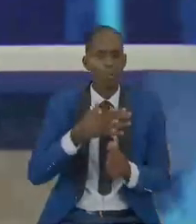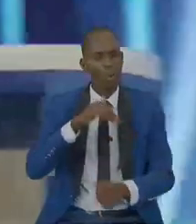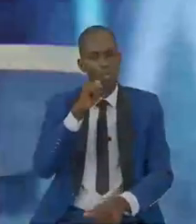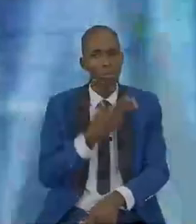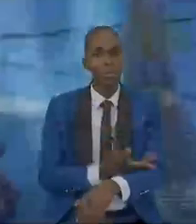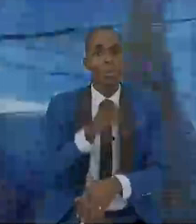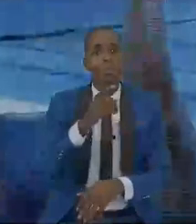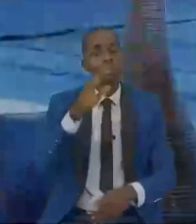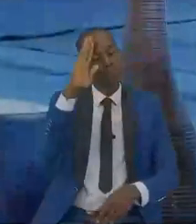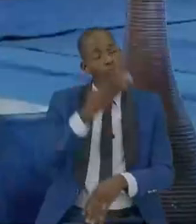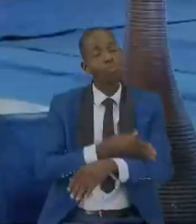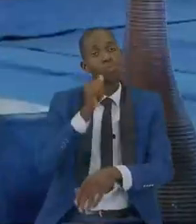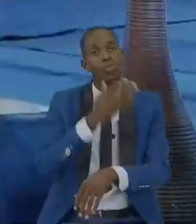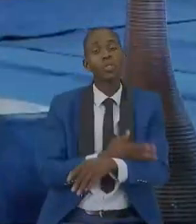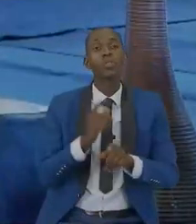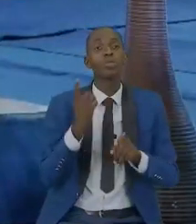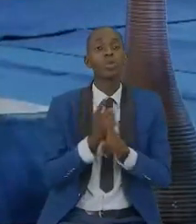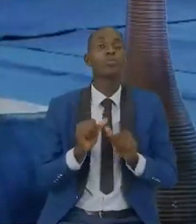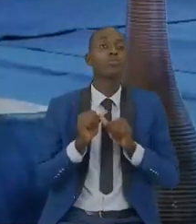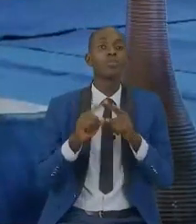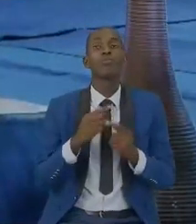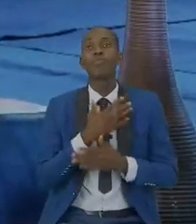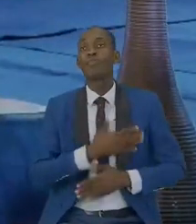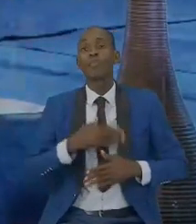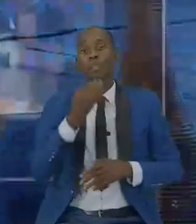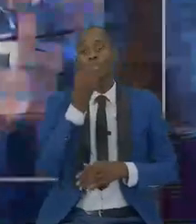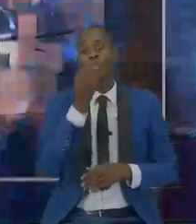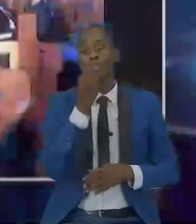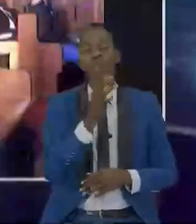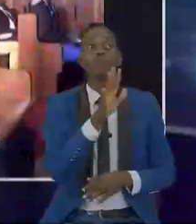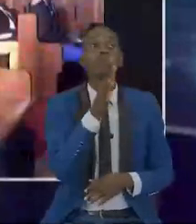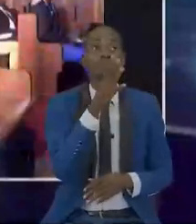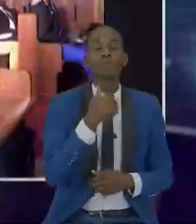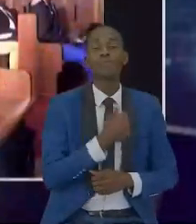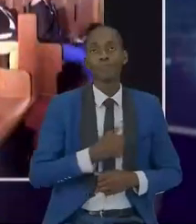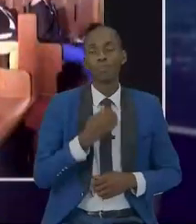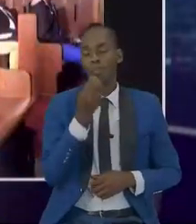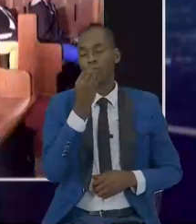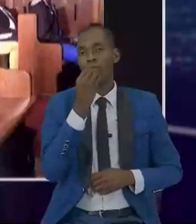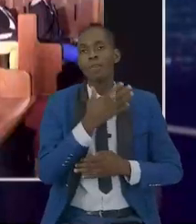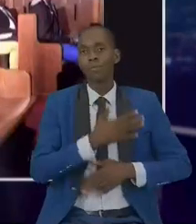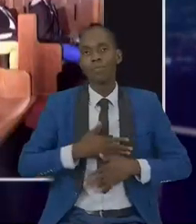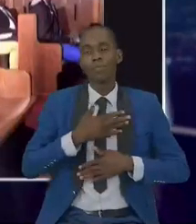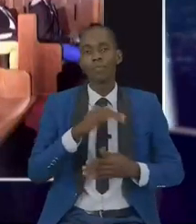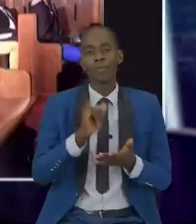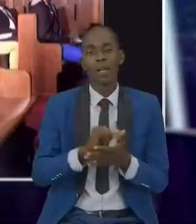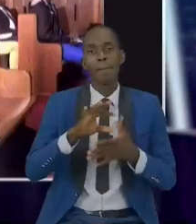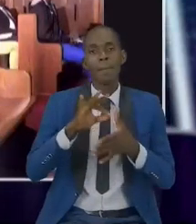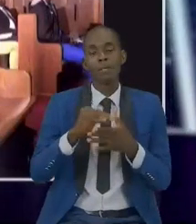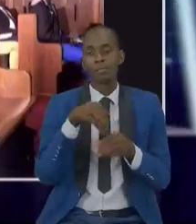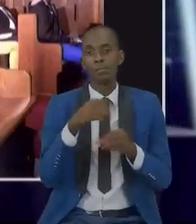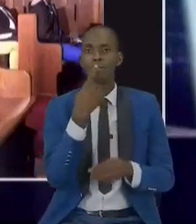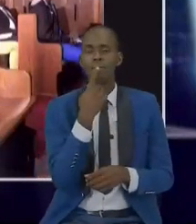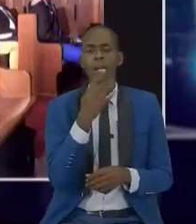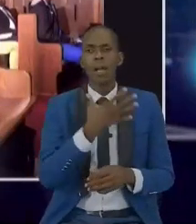Je ne savais pas même que je pourrais avoir un enfant voleur. Tu dis, maman, je suis vraiment désolé. Et